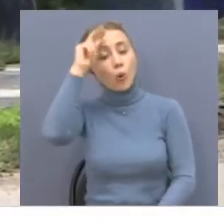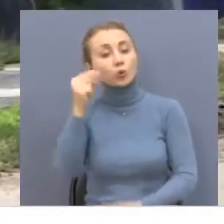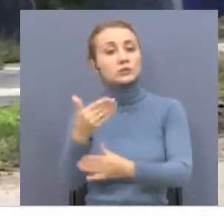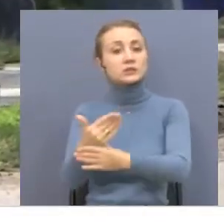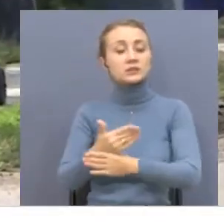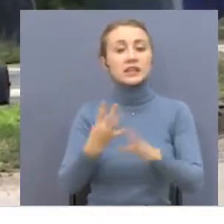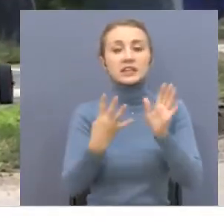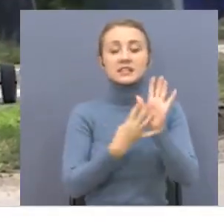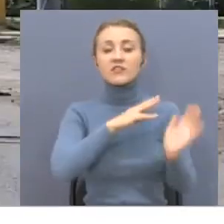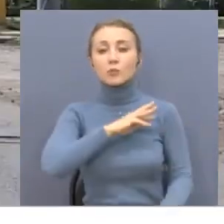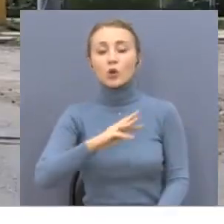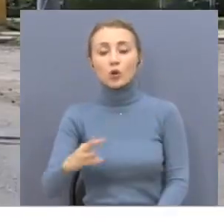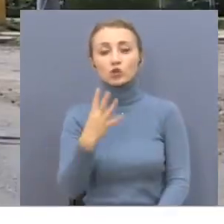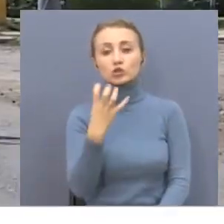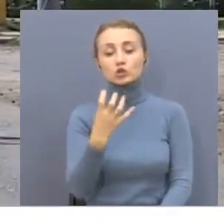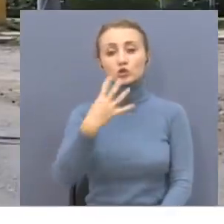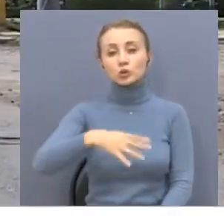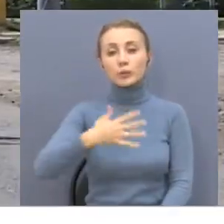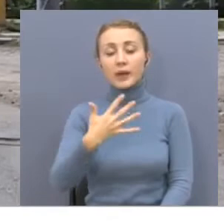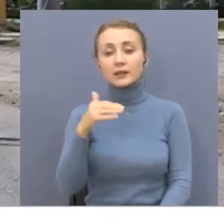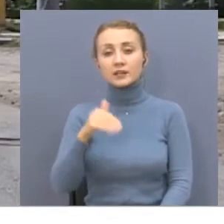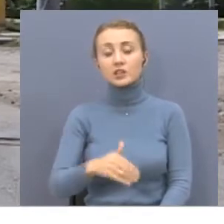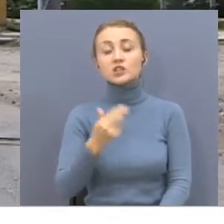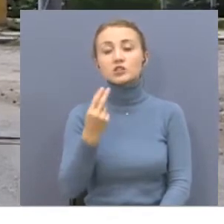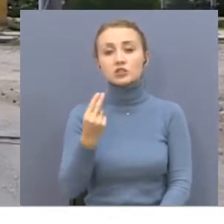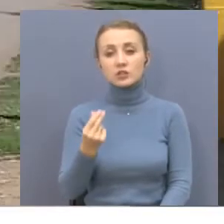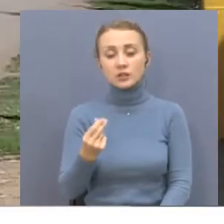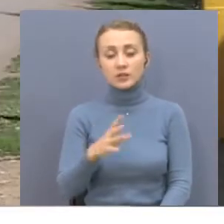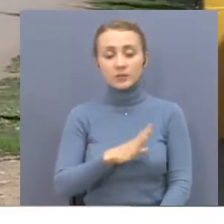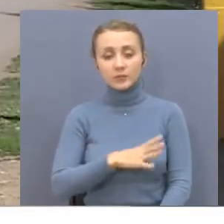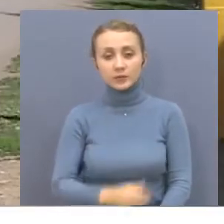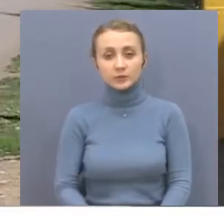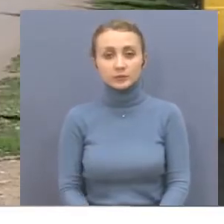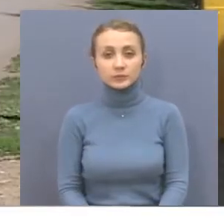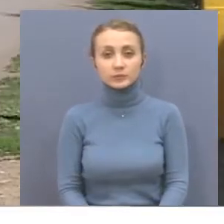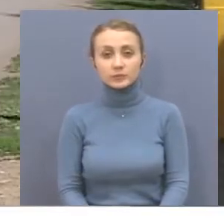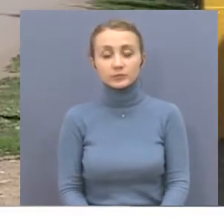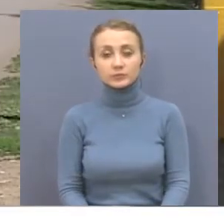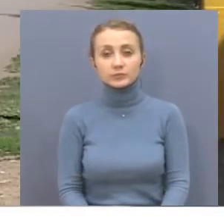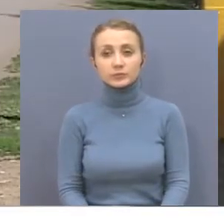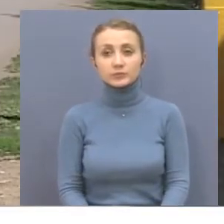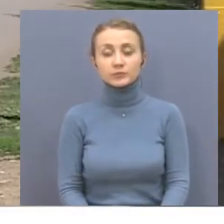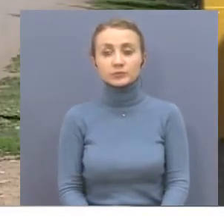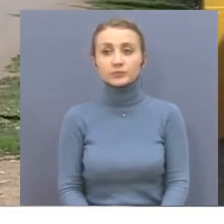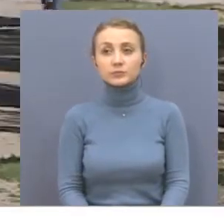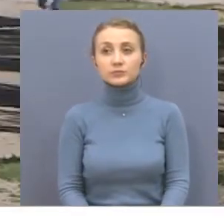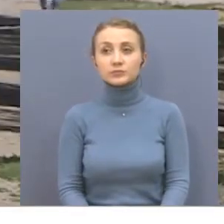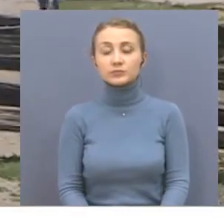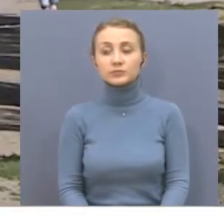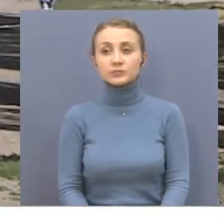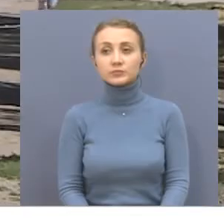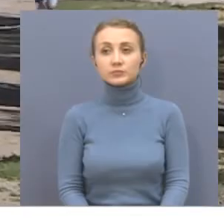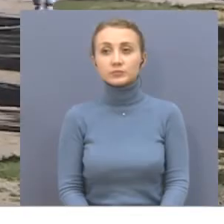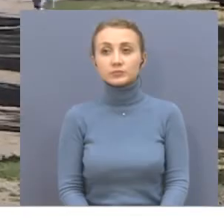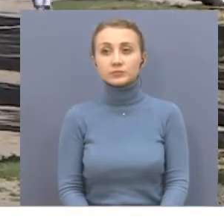Өз кәсібін ашуға ниеттенген 17 адамға 9 миллион 445 мың тенге көлемінде мемлекеттік грант берілді. Айгүл Мырзағалиқызы, Николай